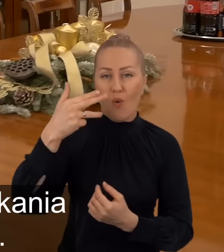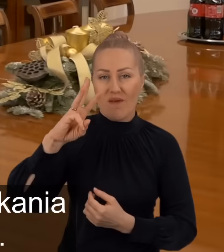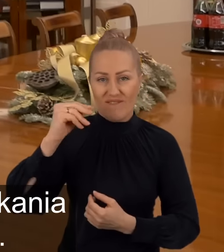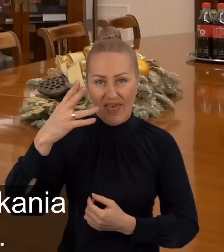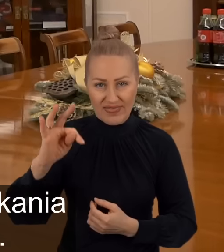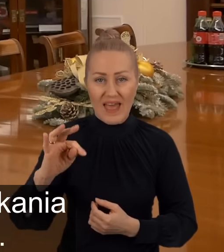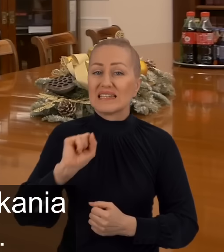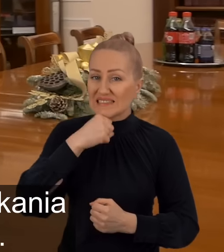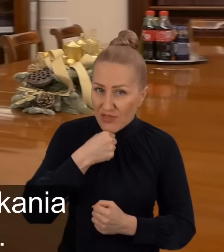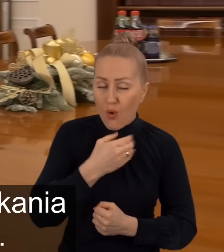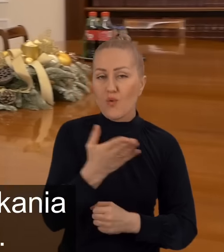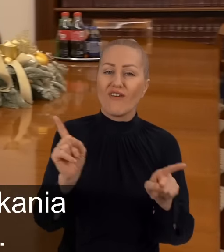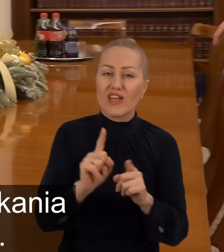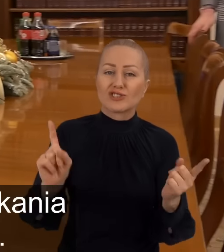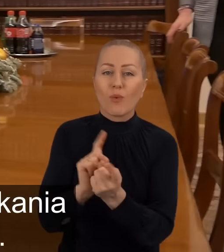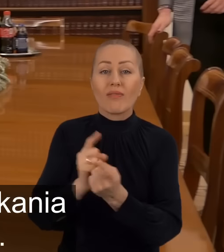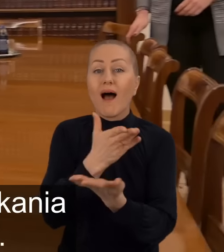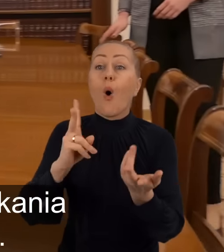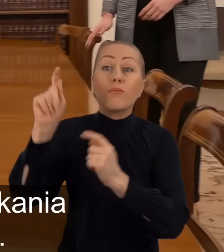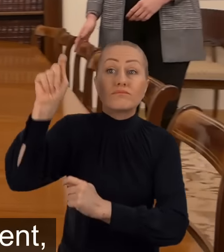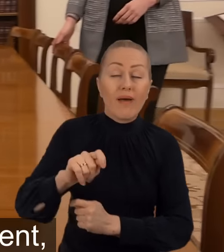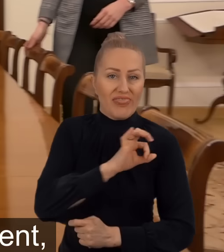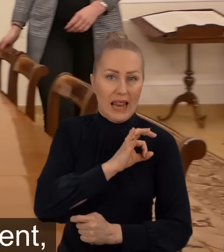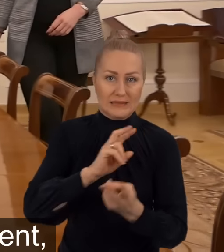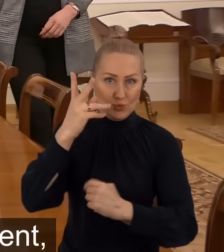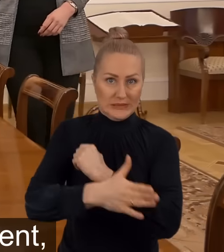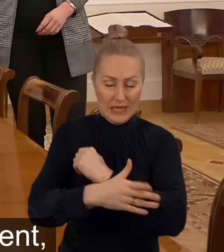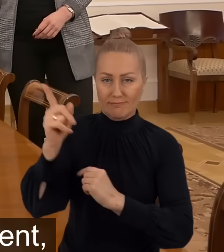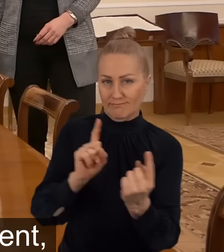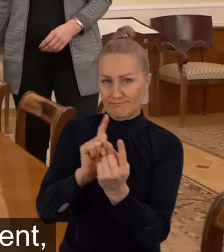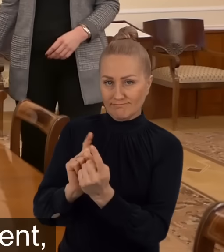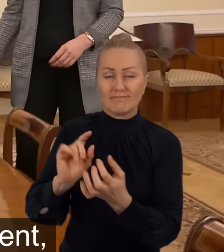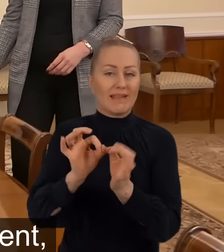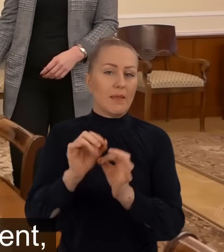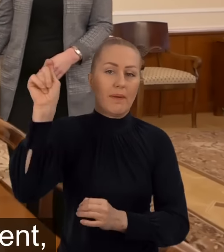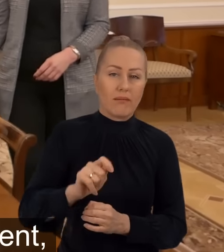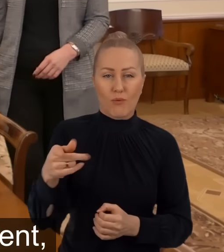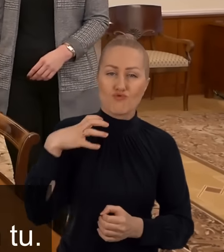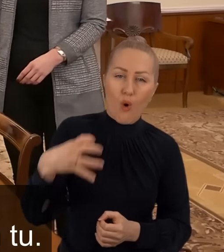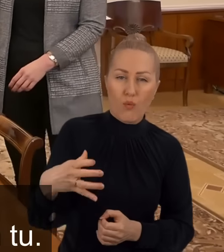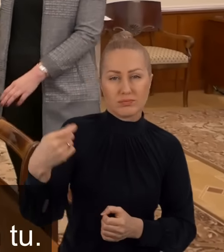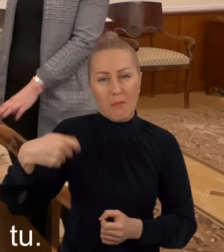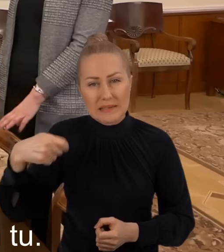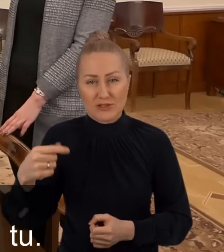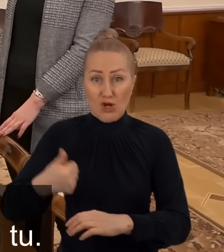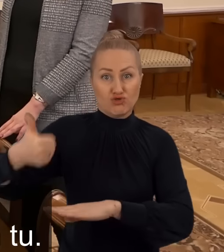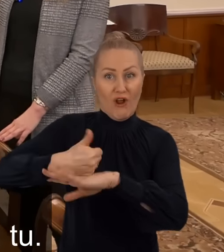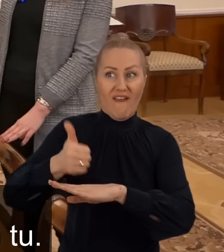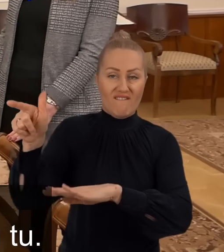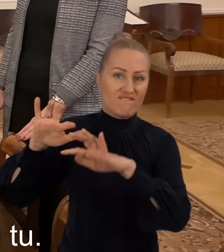także spotkania z delegacjami zagranicznymi. Gdy jest jakiś gość, jakiś prezydent, szef